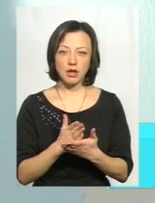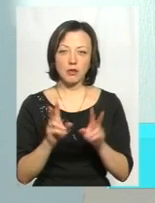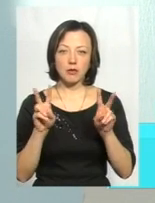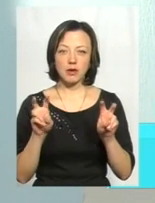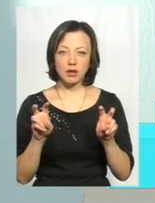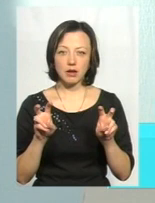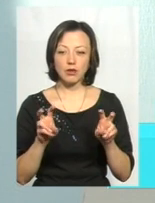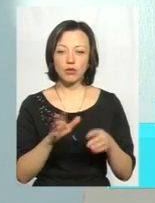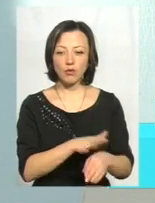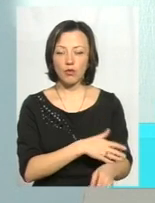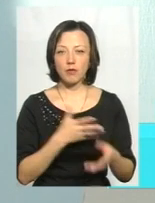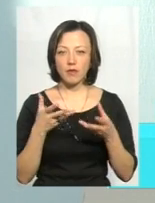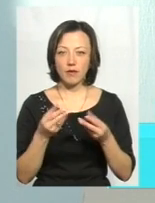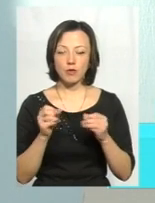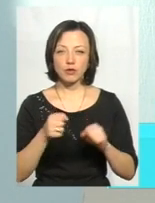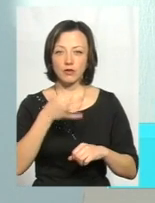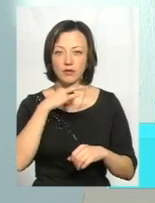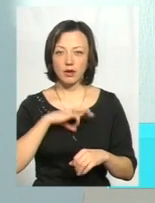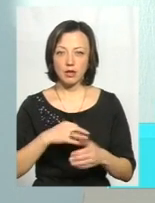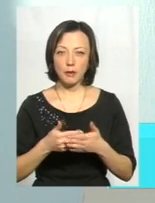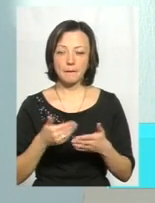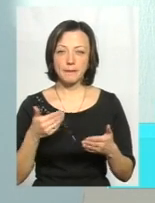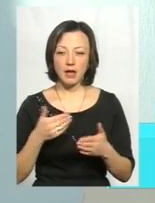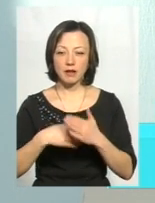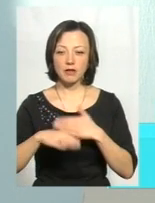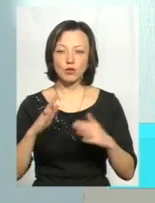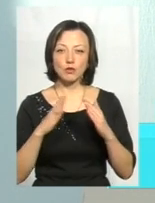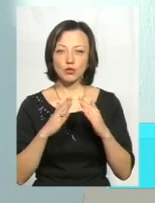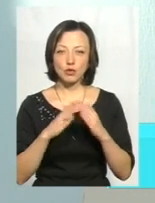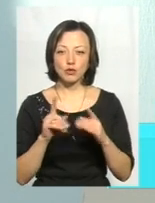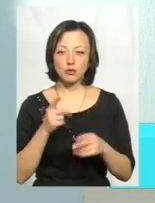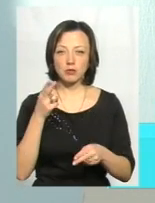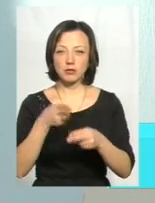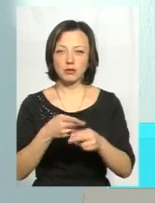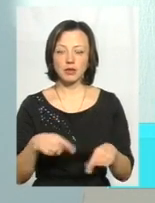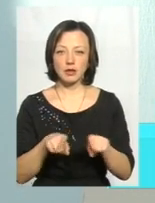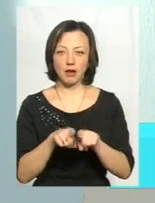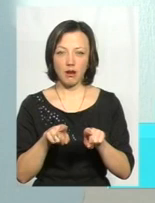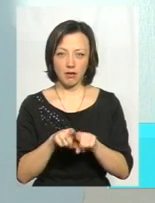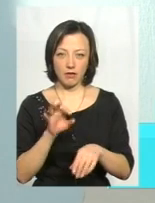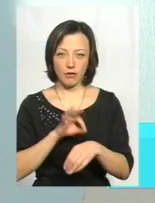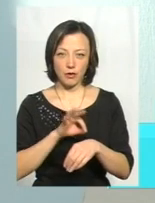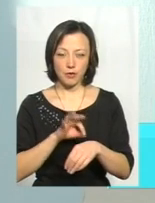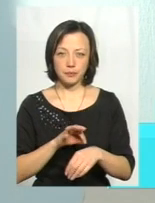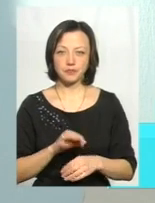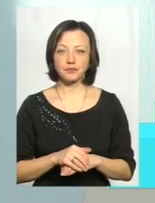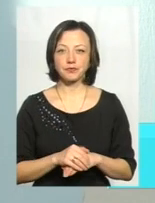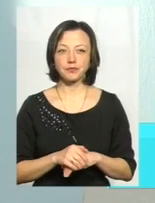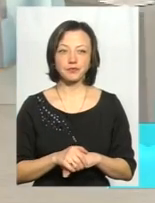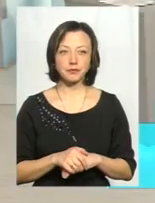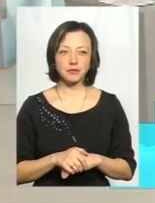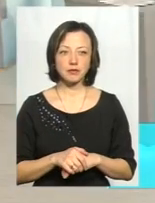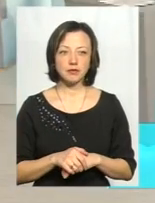нітрати тривалої дії, які вона може випити перед виходом з дому, щоб попередити такі напади. Так само вона повинна